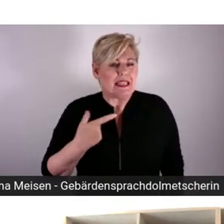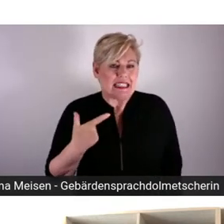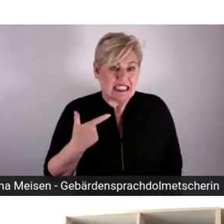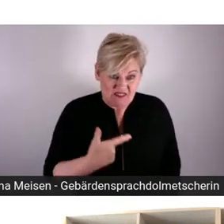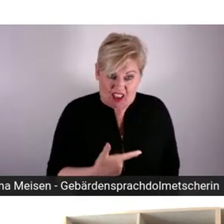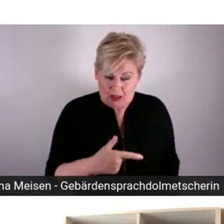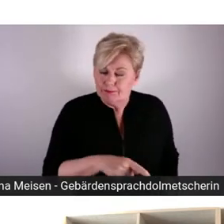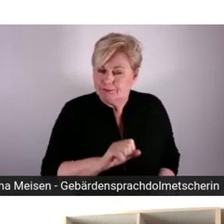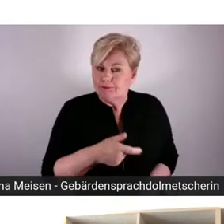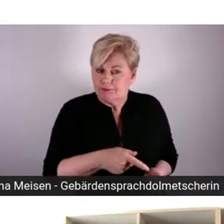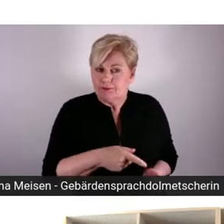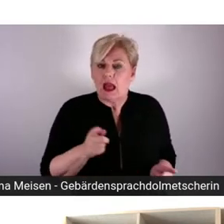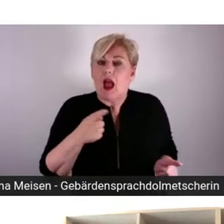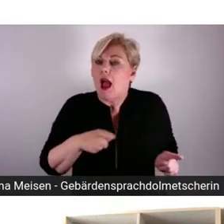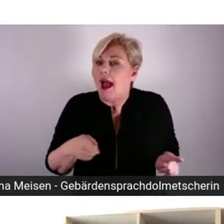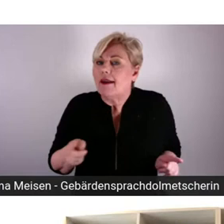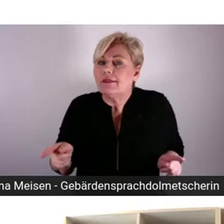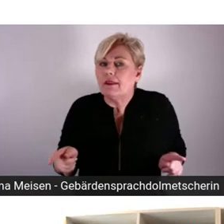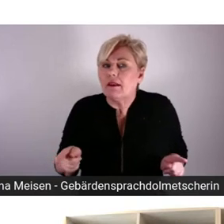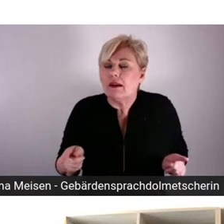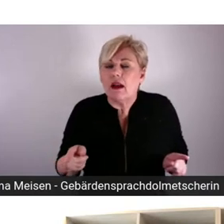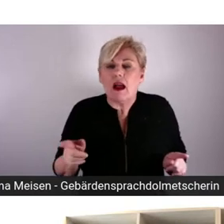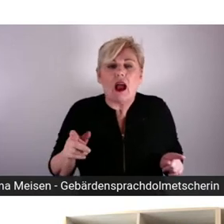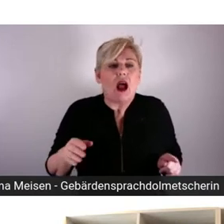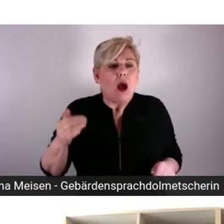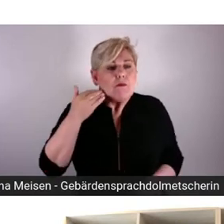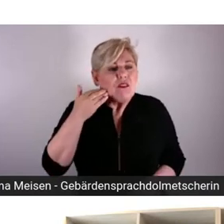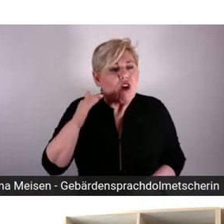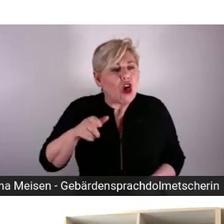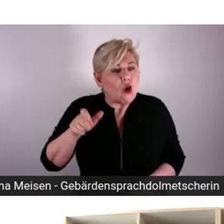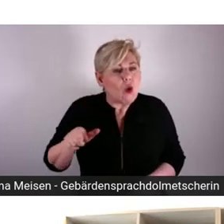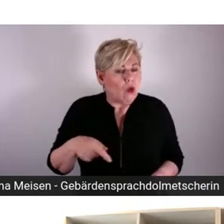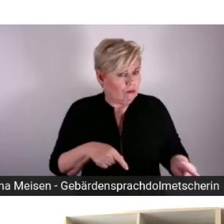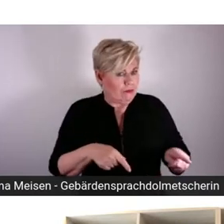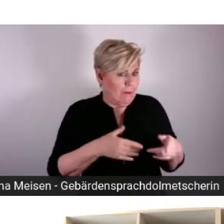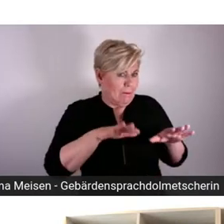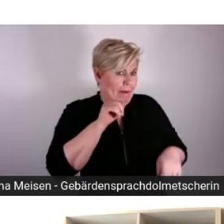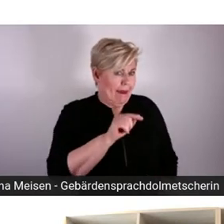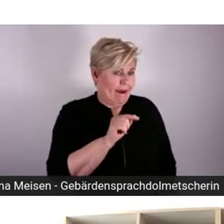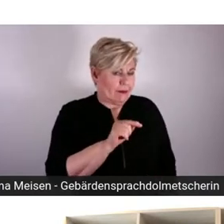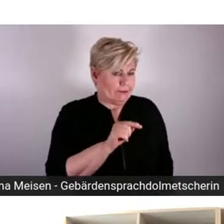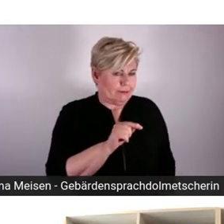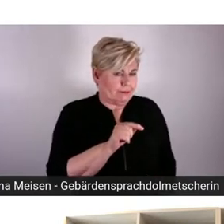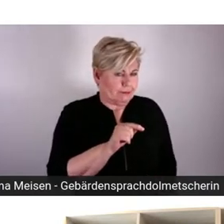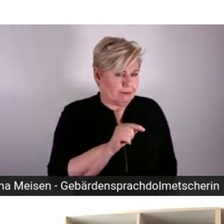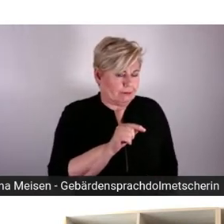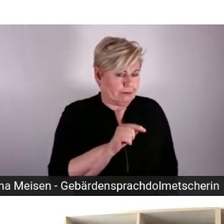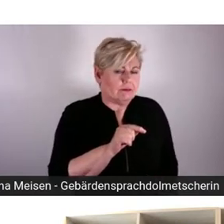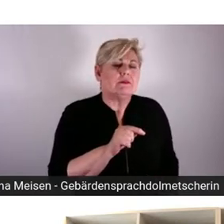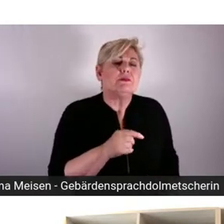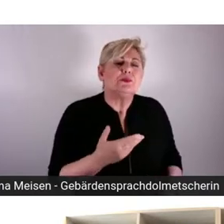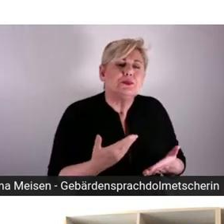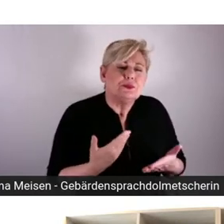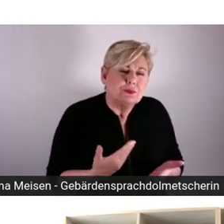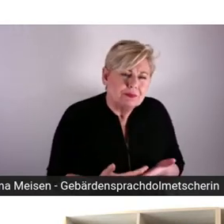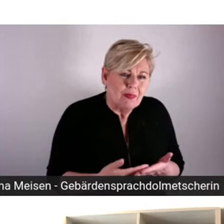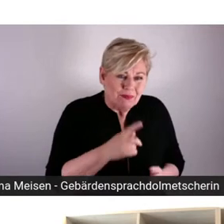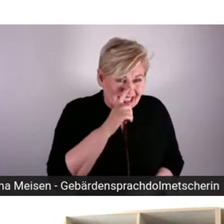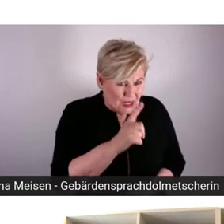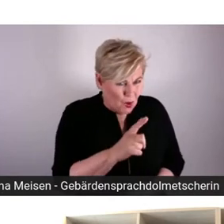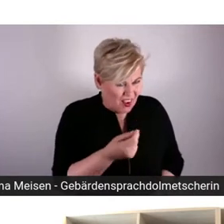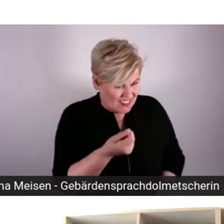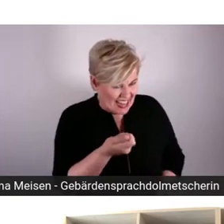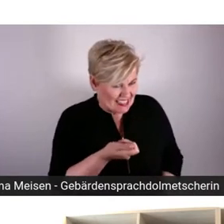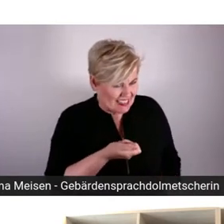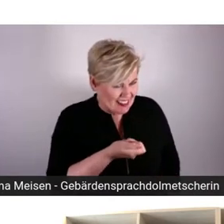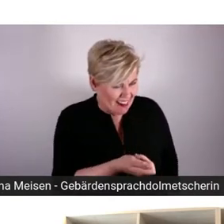vertreten gegenüber Kindern aus anderen Bevölkerungsgruppen. Und da ist nicht allein durch finanzielle